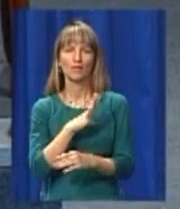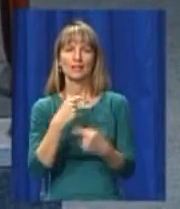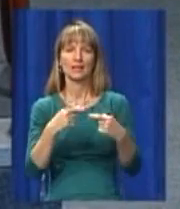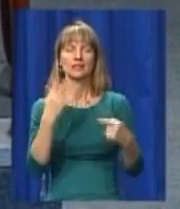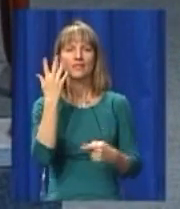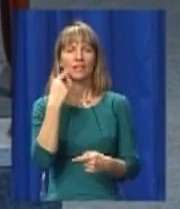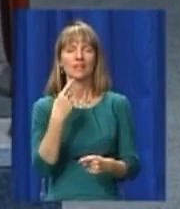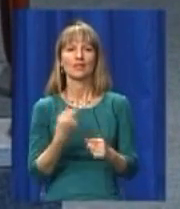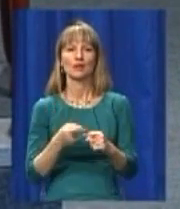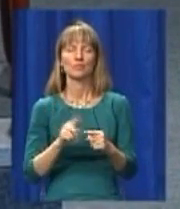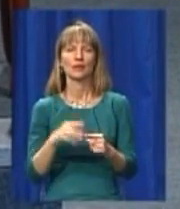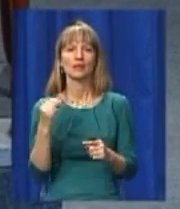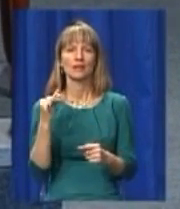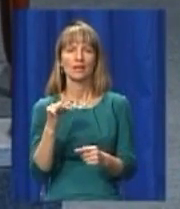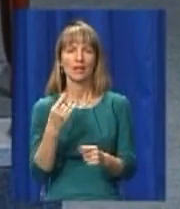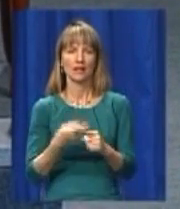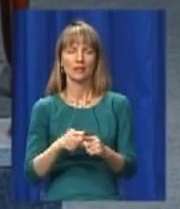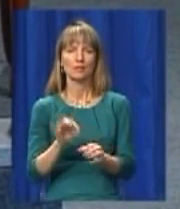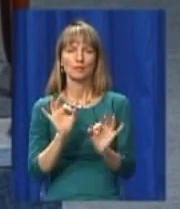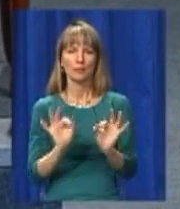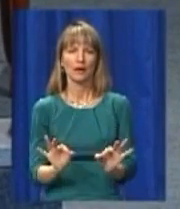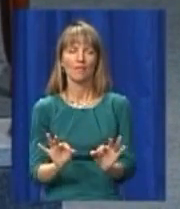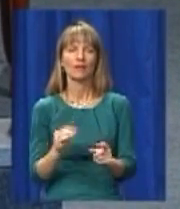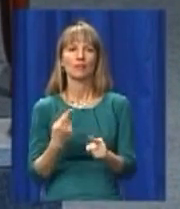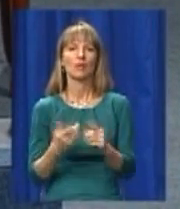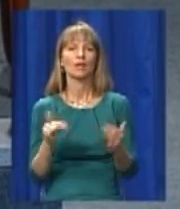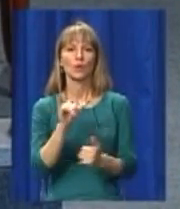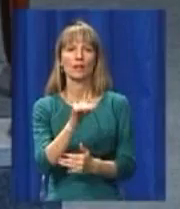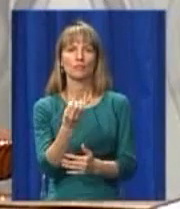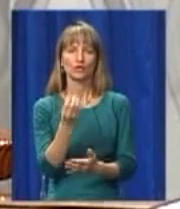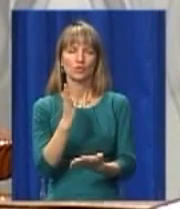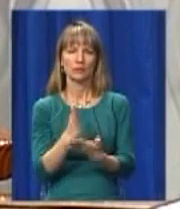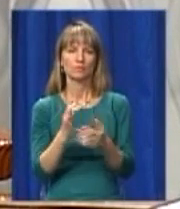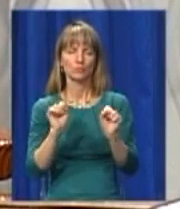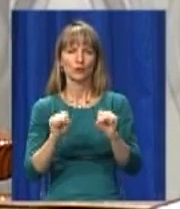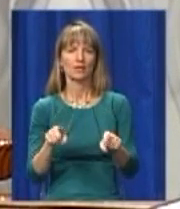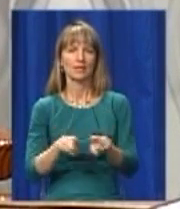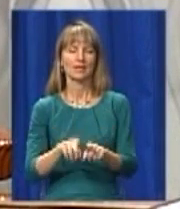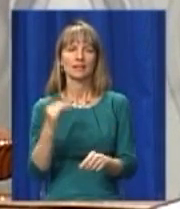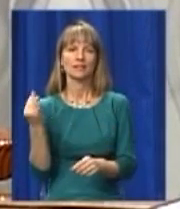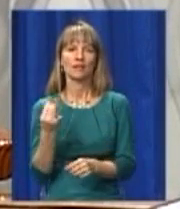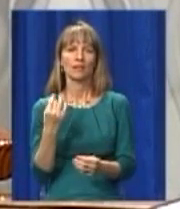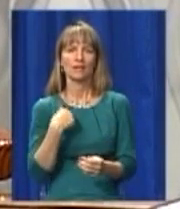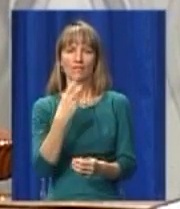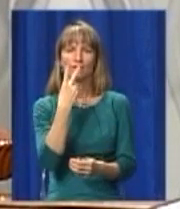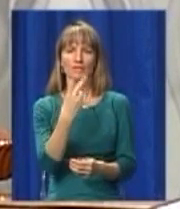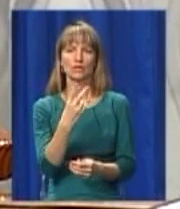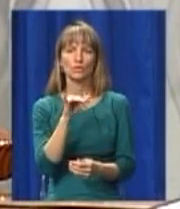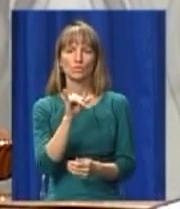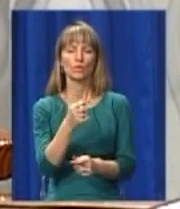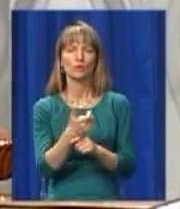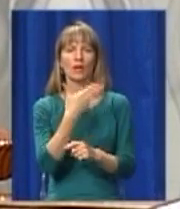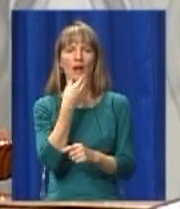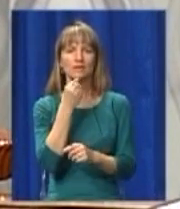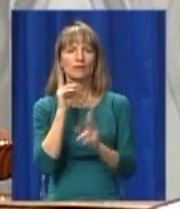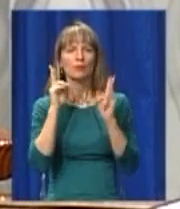Да. Тож це цілком вірно. Тож, які в тебе ще, можливо, є такі цікавинки? От я бачу в тебе сьогодні дуже така